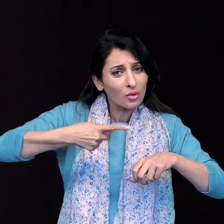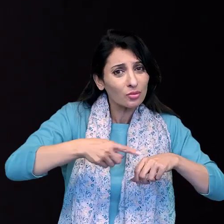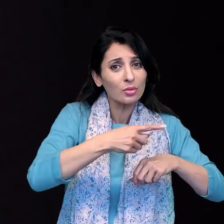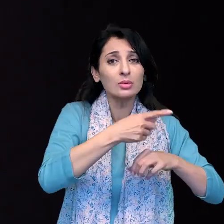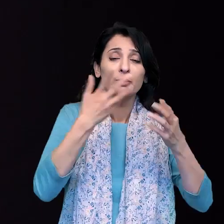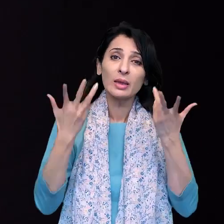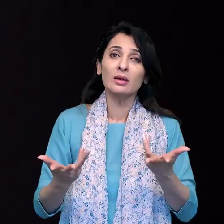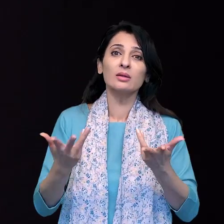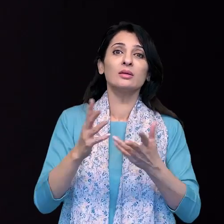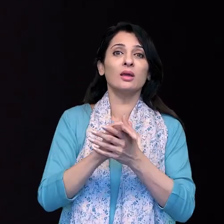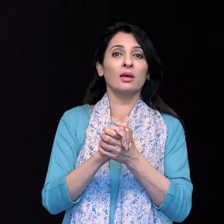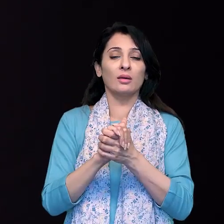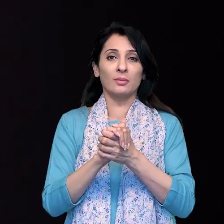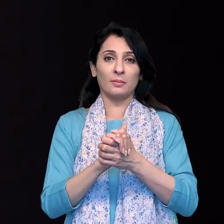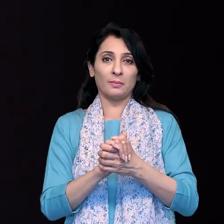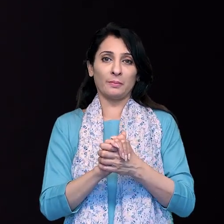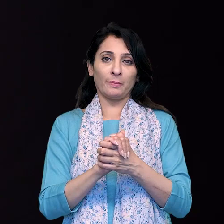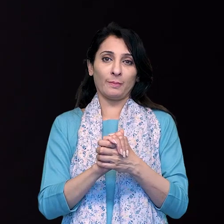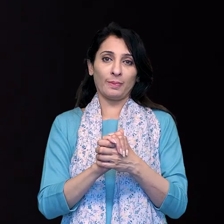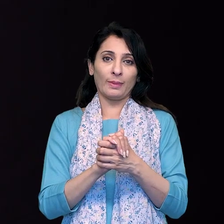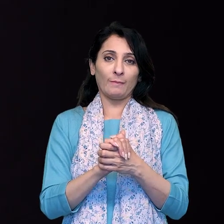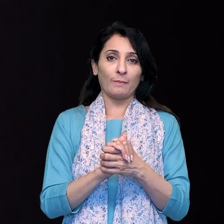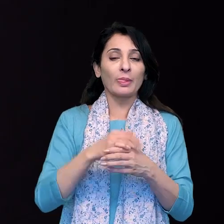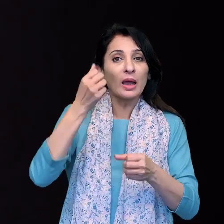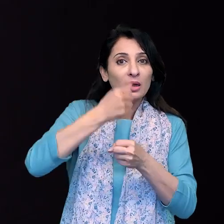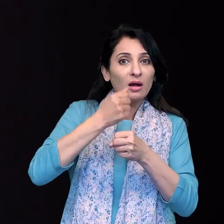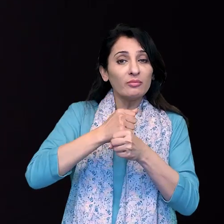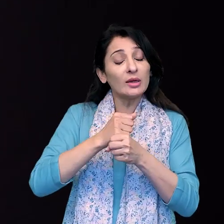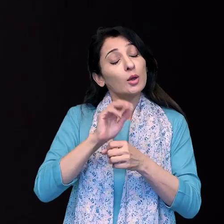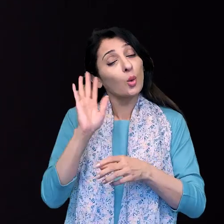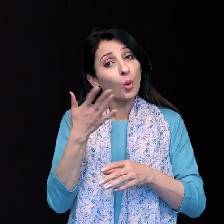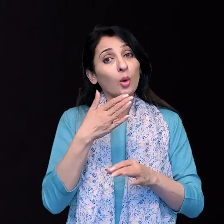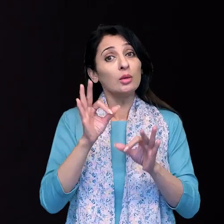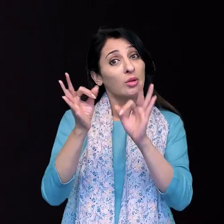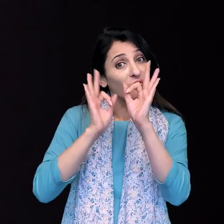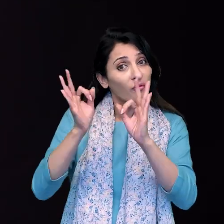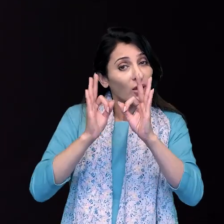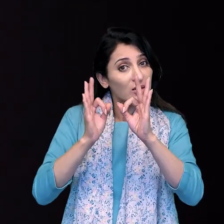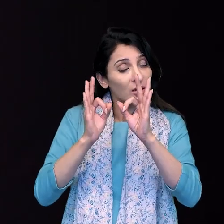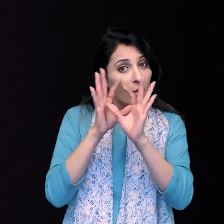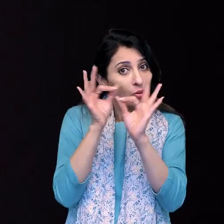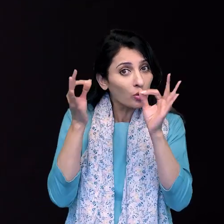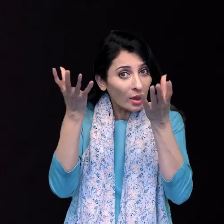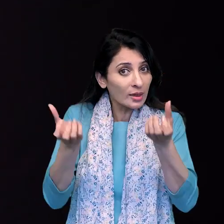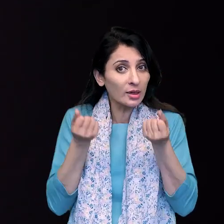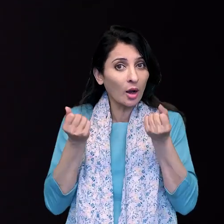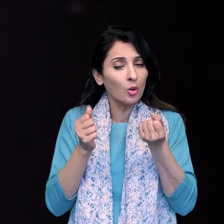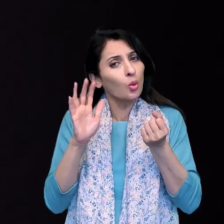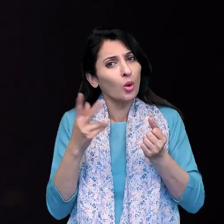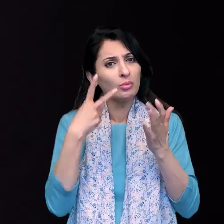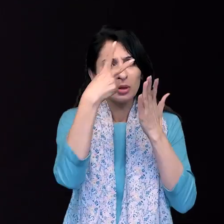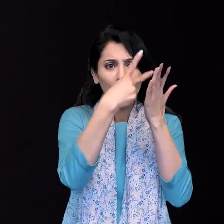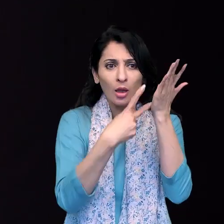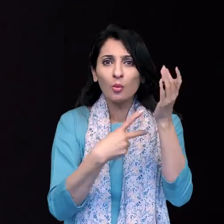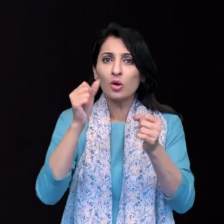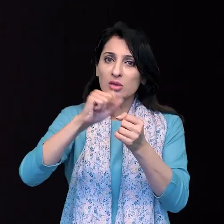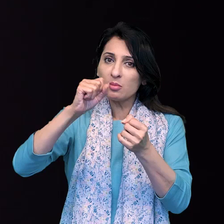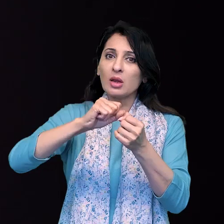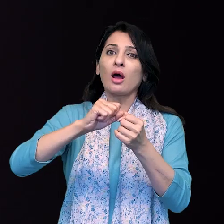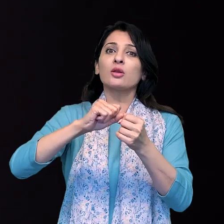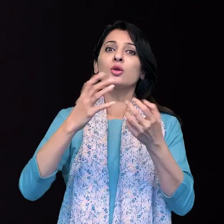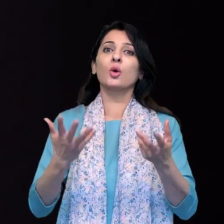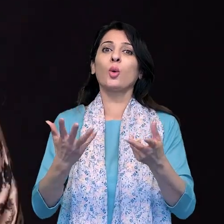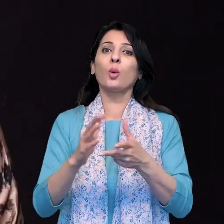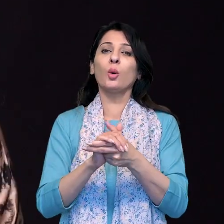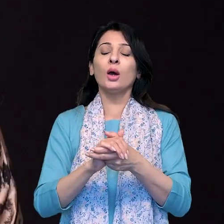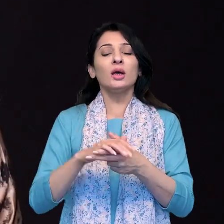रिसर्च, मोर स्पेंडिंग ऑन मार्केट रिसर्च देन बिजनेसेस। उन्होंने कोई फैसला करना हो, कोई पॉलिसी बनानी हो, किसी किस्म